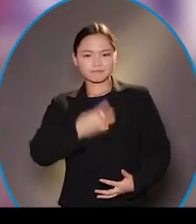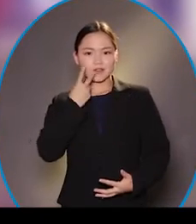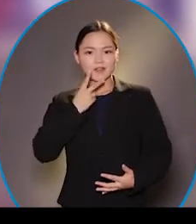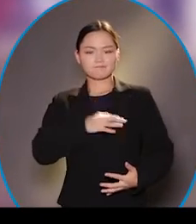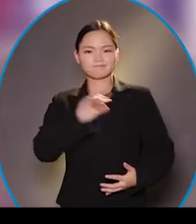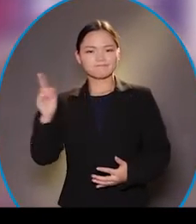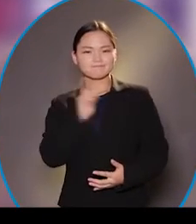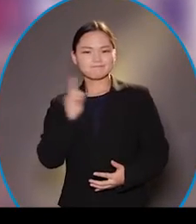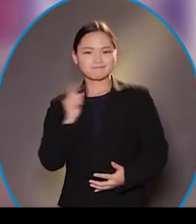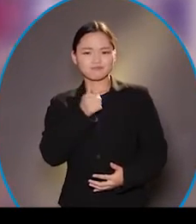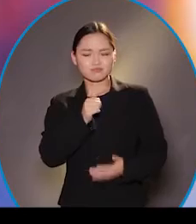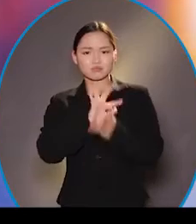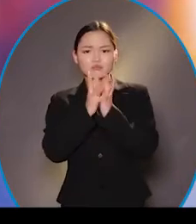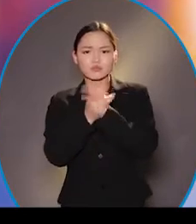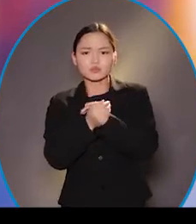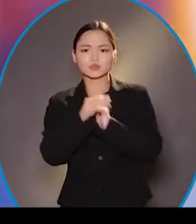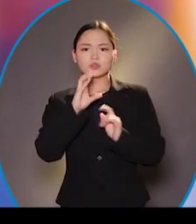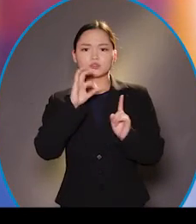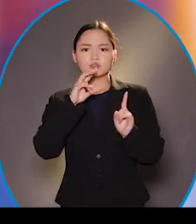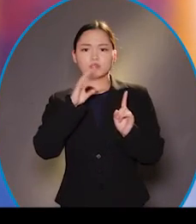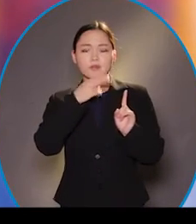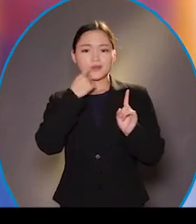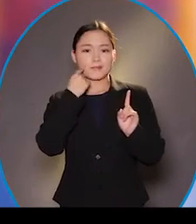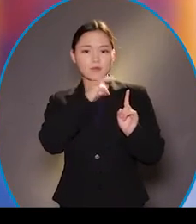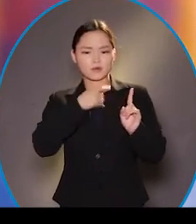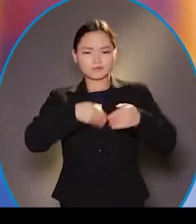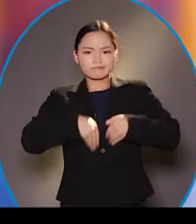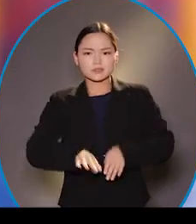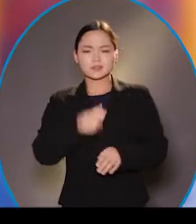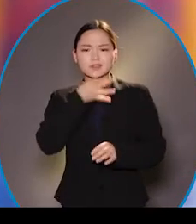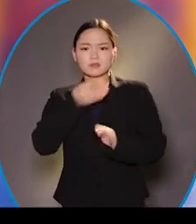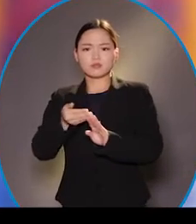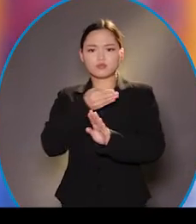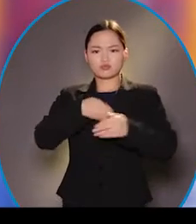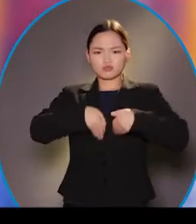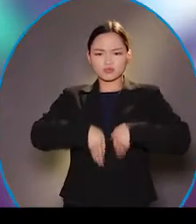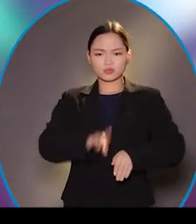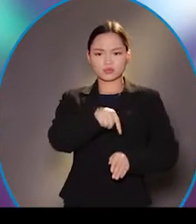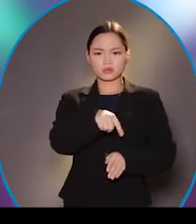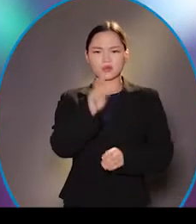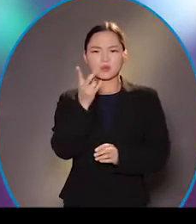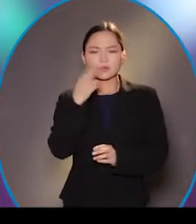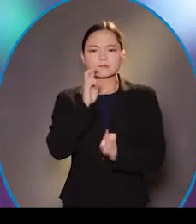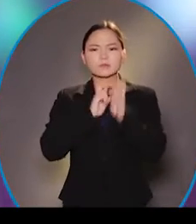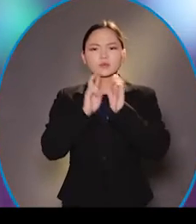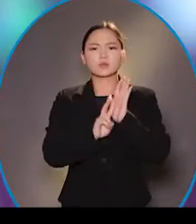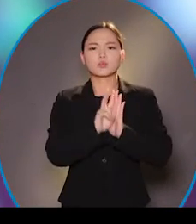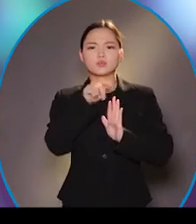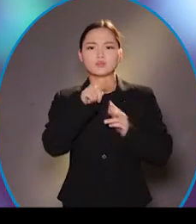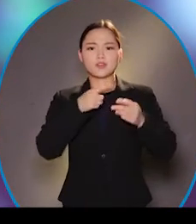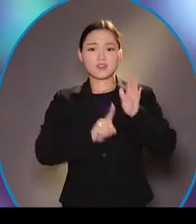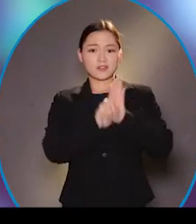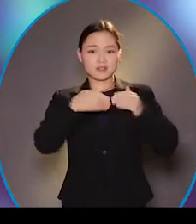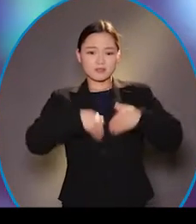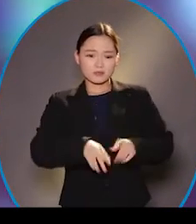ч солонгой хугацаанаас өмнө төрж төрөх явцад хүндрэл гарснаар эхэнд төрсөн улс олд хүү